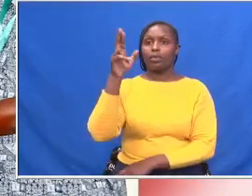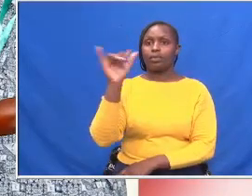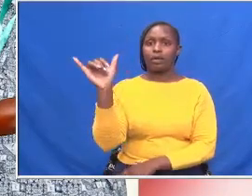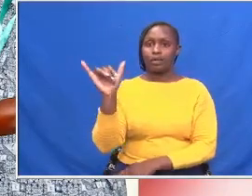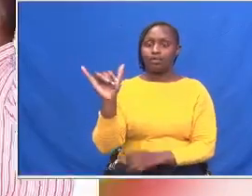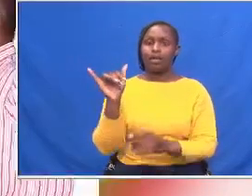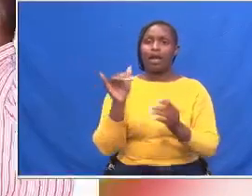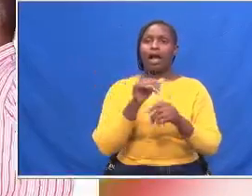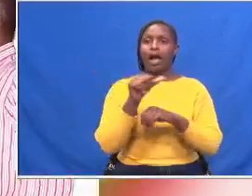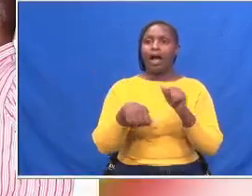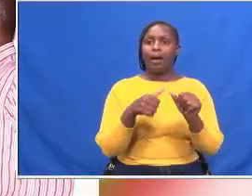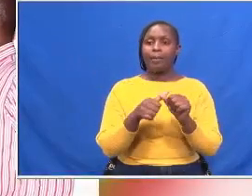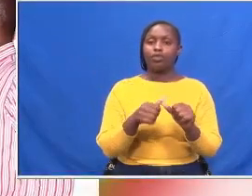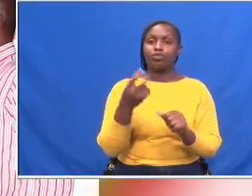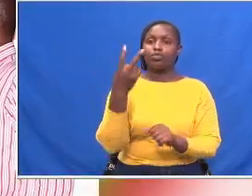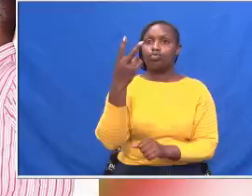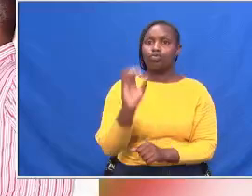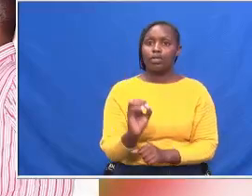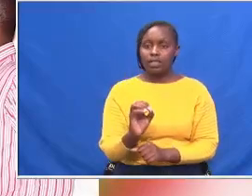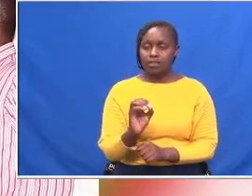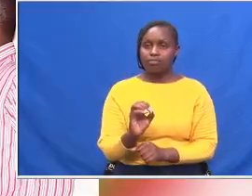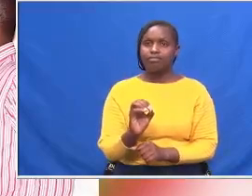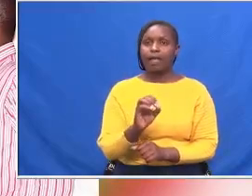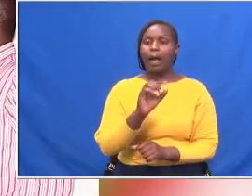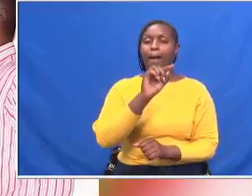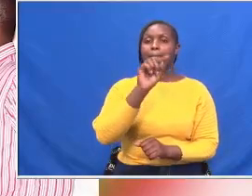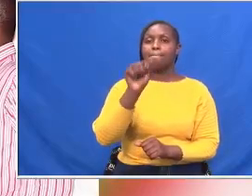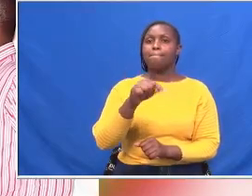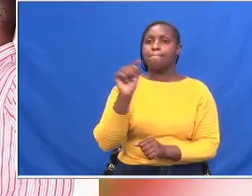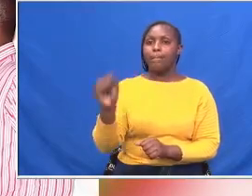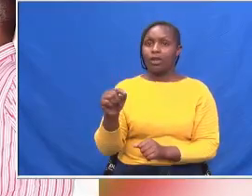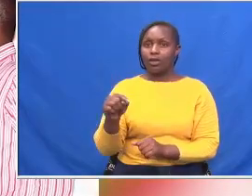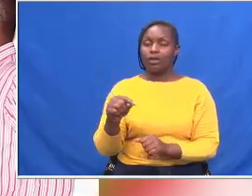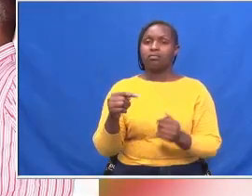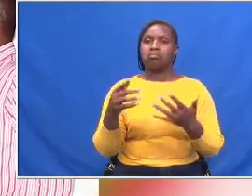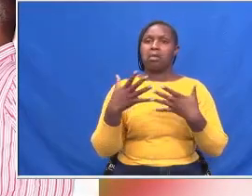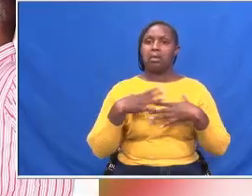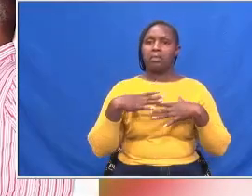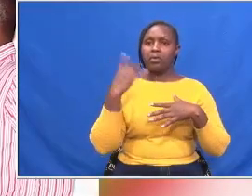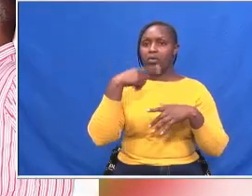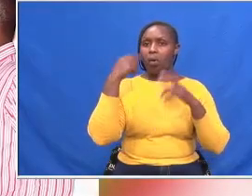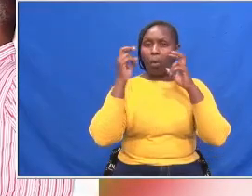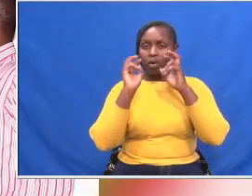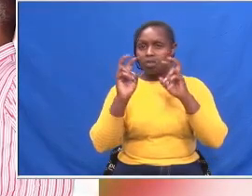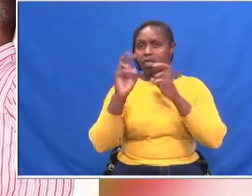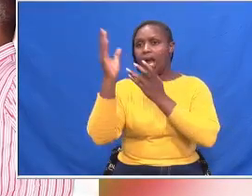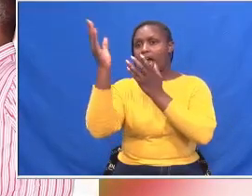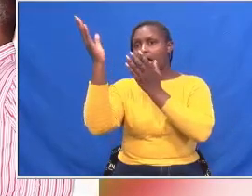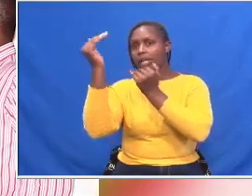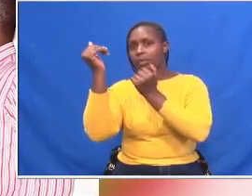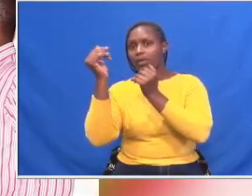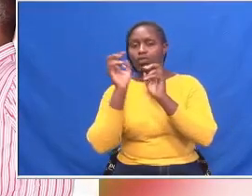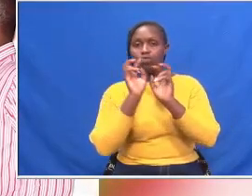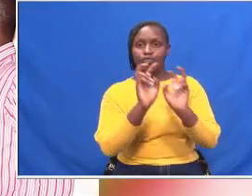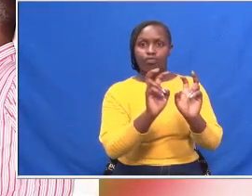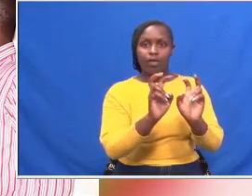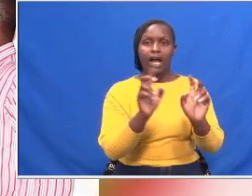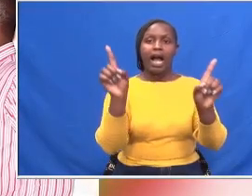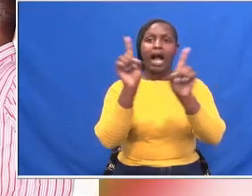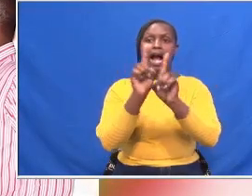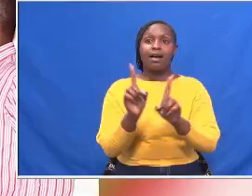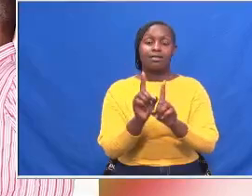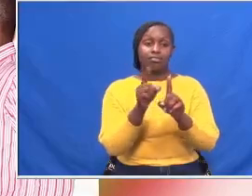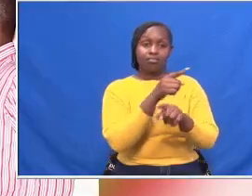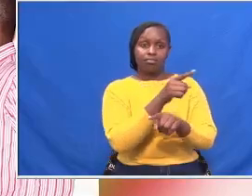watazamaji milioni 20 wanatarajiwa kufuatilia mjadala huu kwenye televisheni na mitandao ya kijamii wakizungumzia mipango yao ya kuimarisha